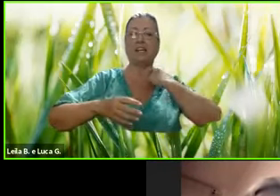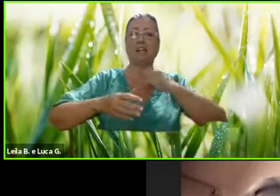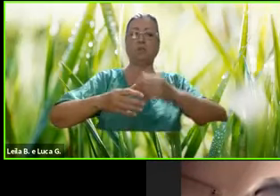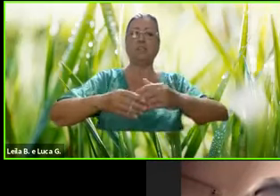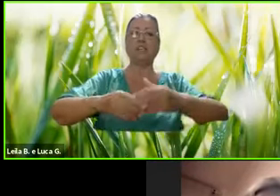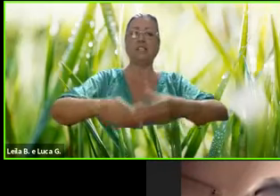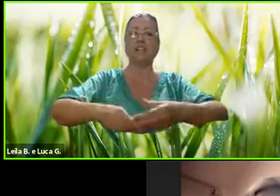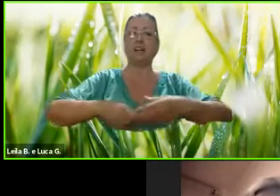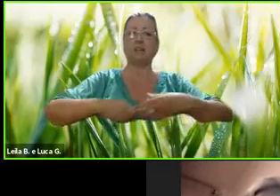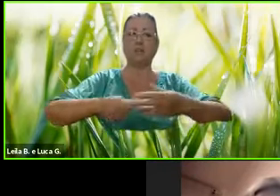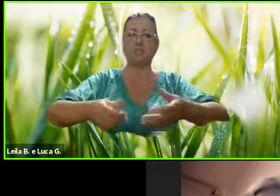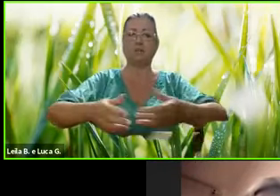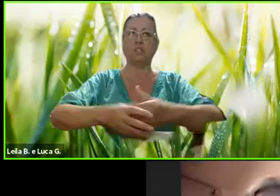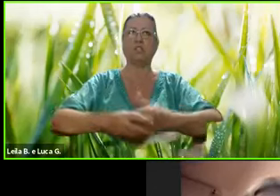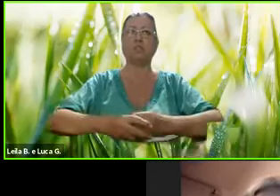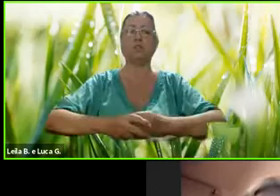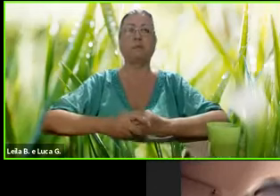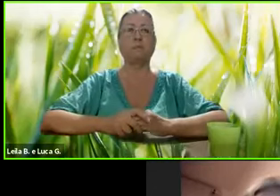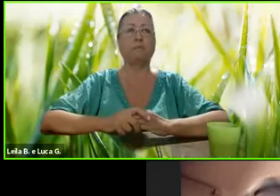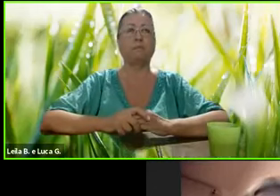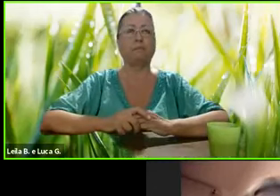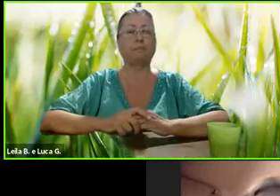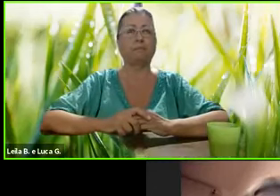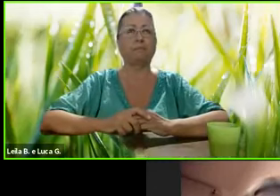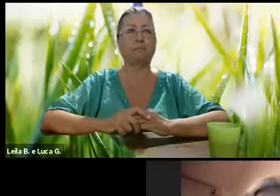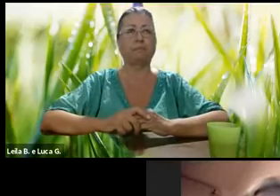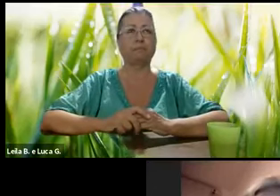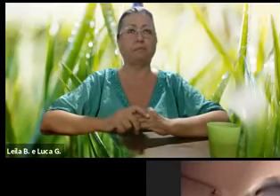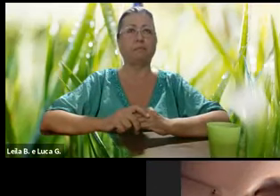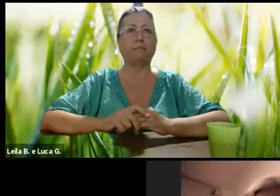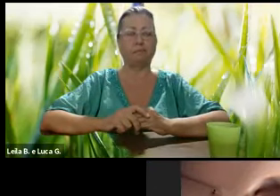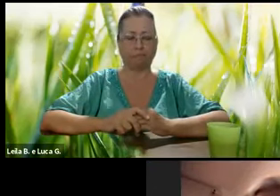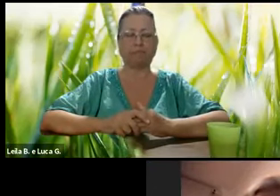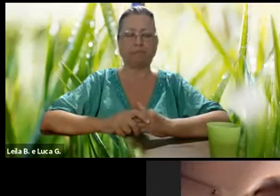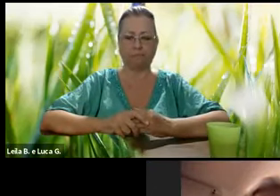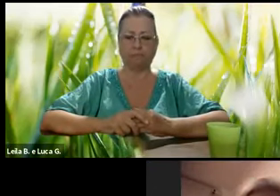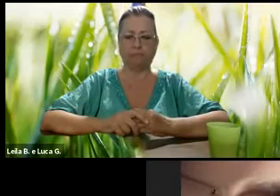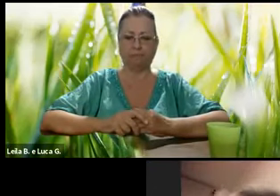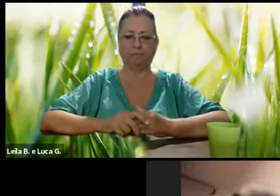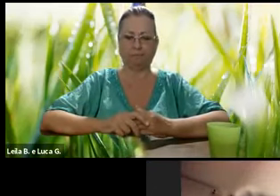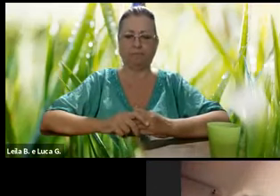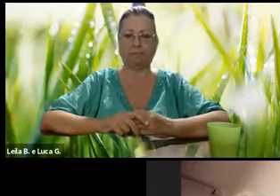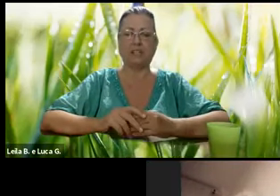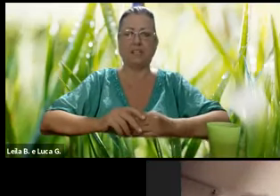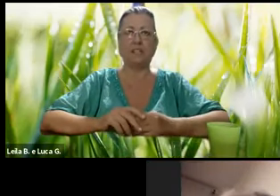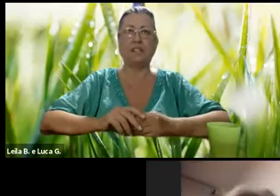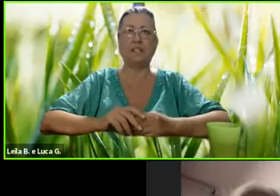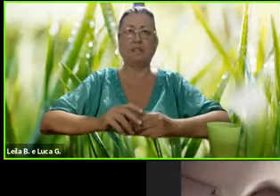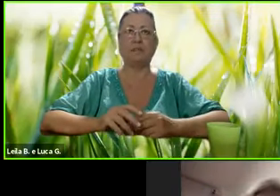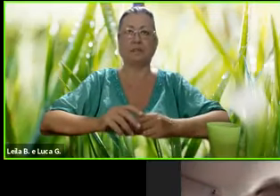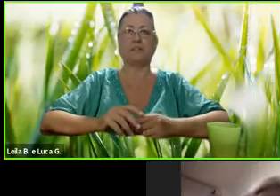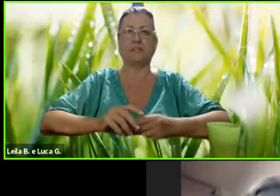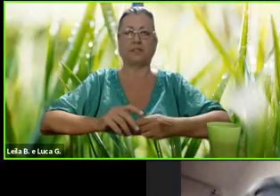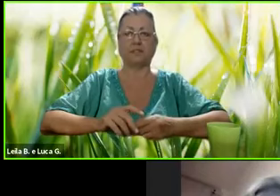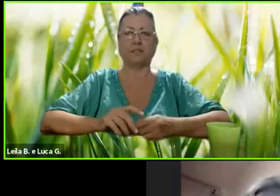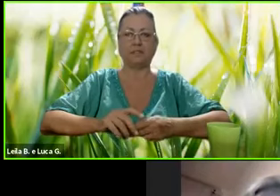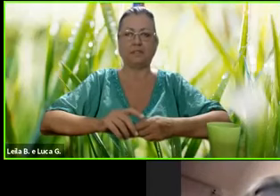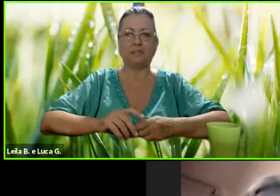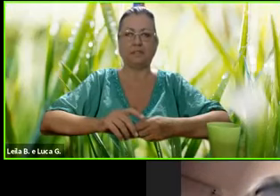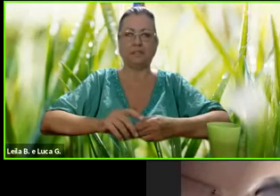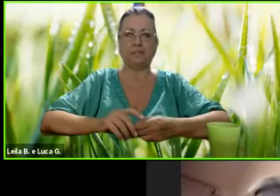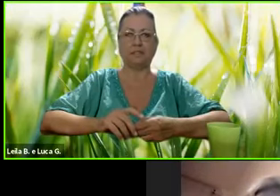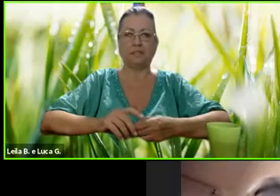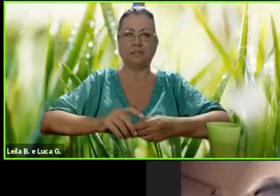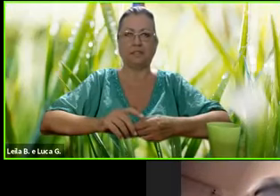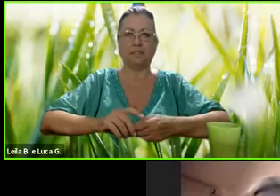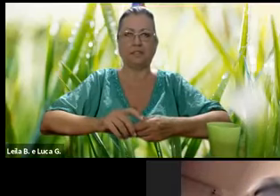approfittare e utilizzare questa connessione. Dipende da noi come viaggiare, cioè Sì. dipende da noi se